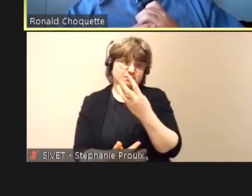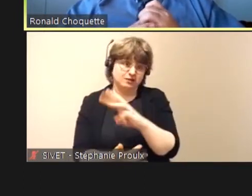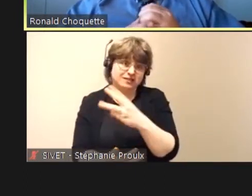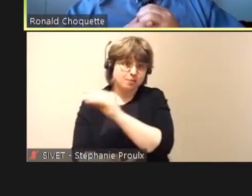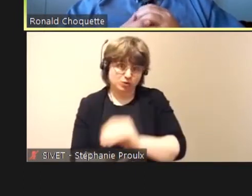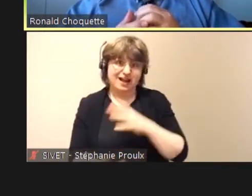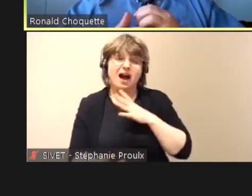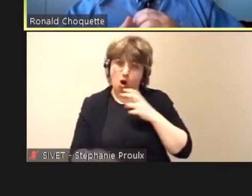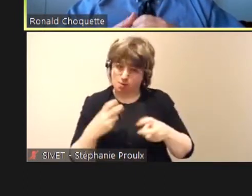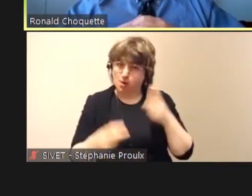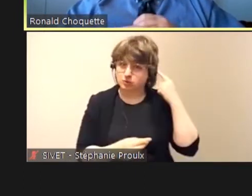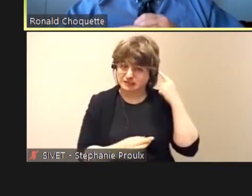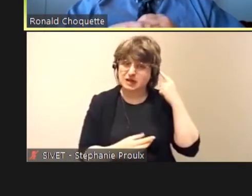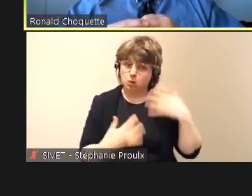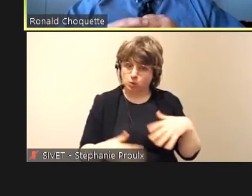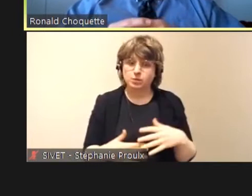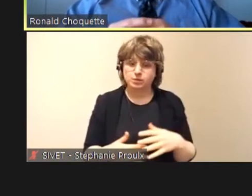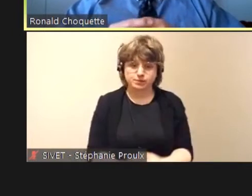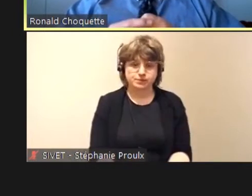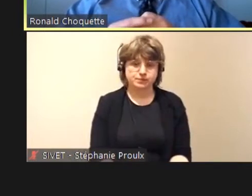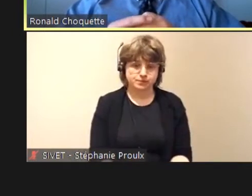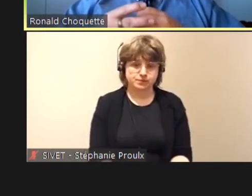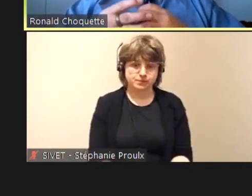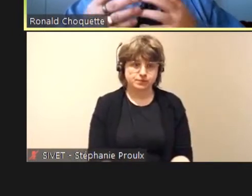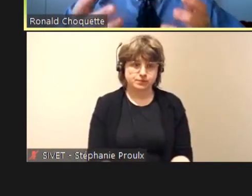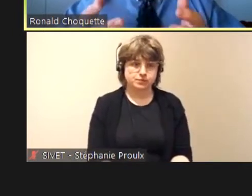présentent un problème d'audition. OK?